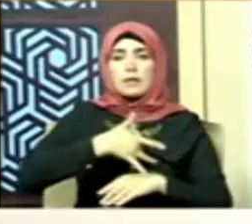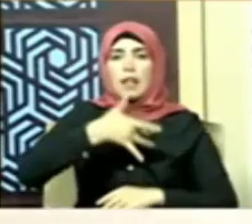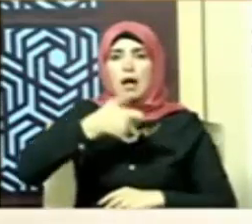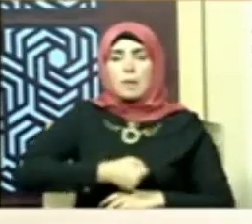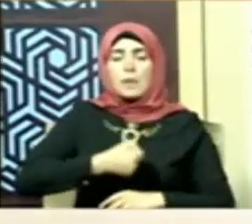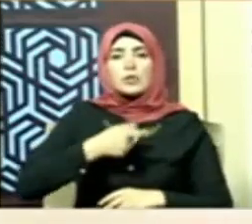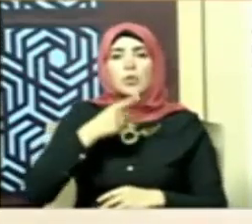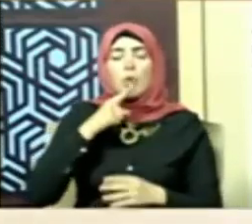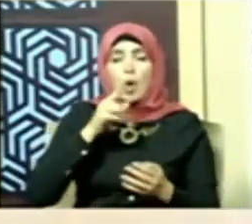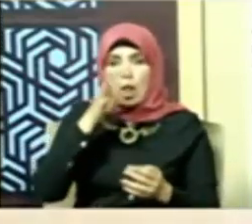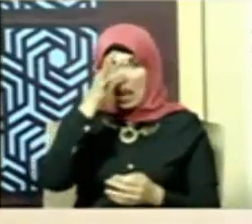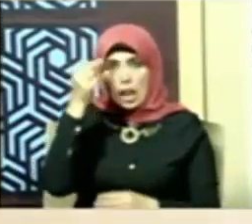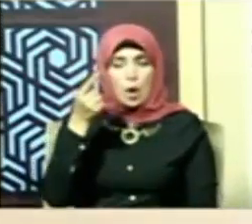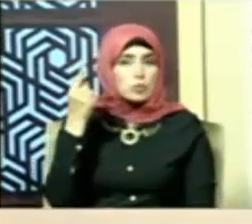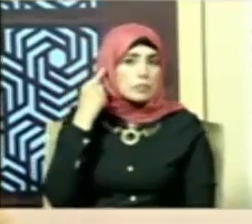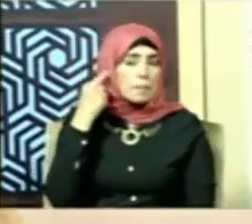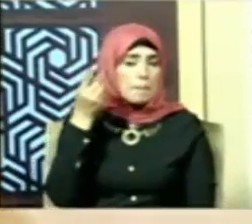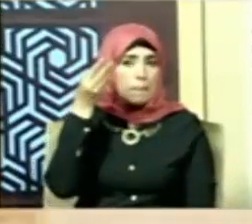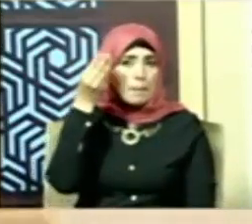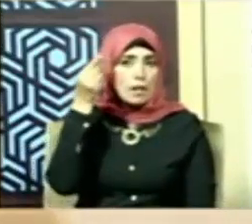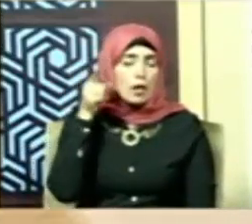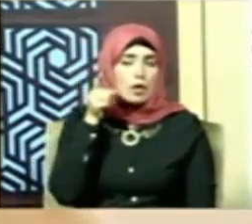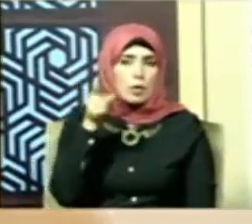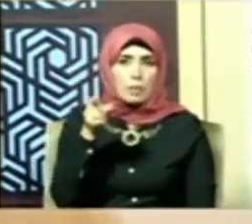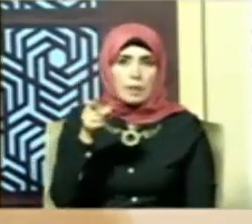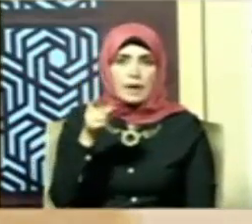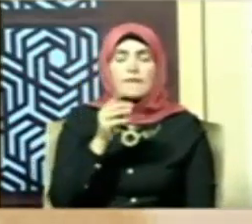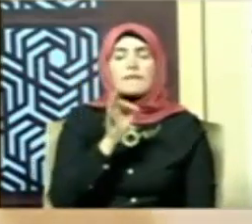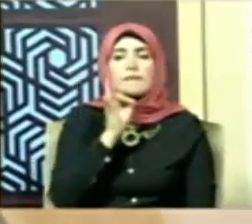إن جاءكم فاسق بنبأ